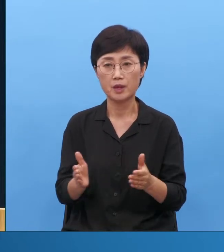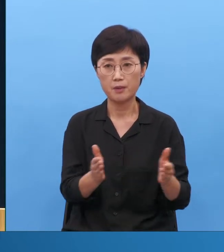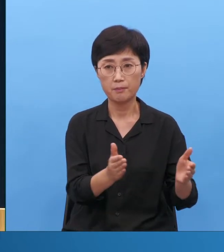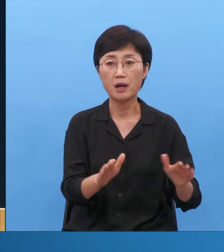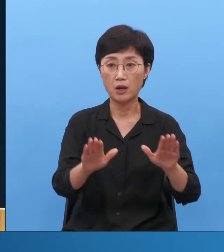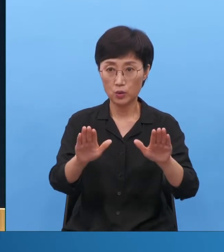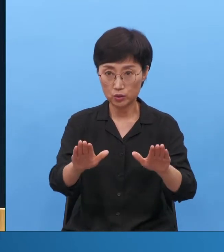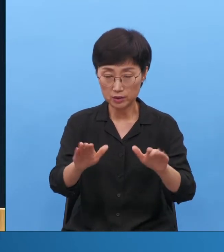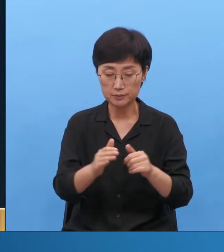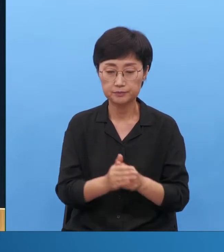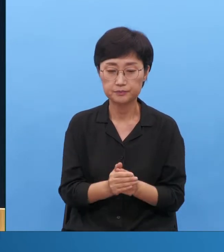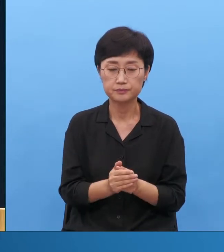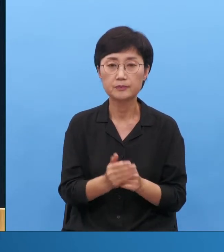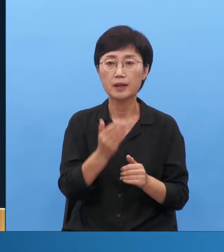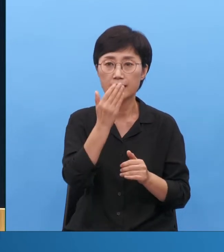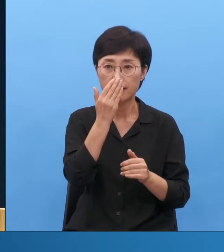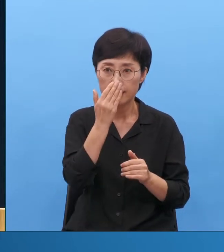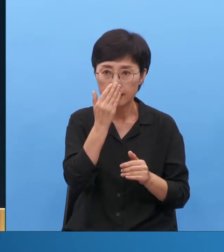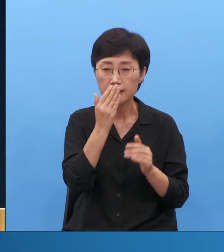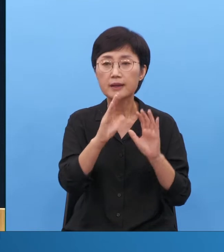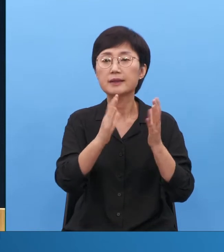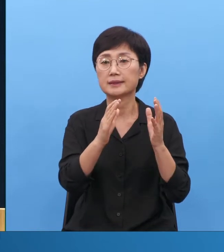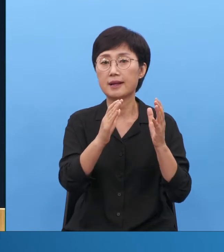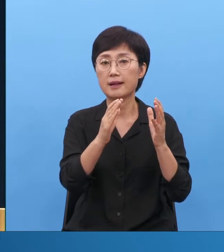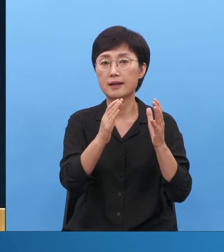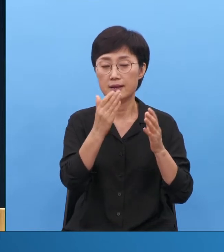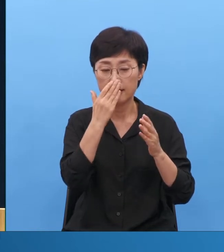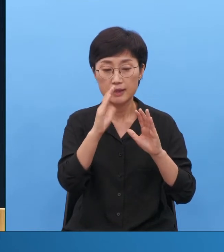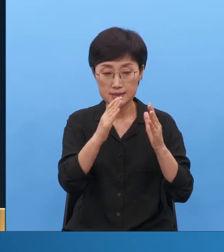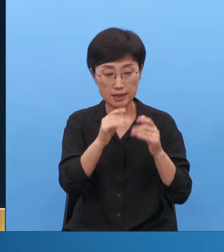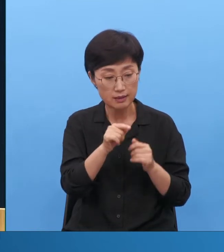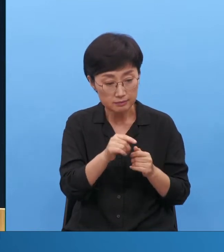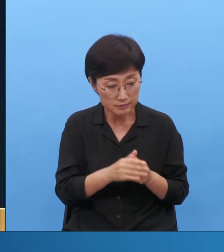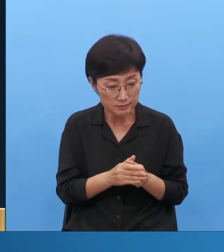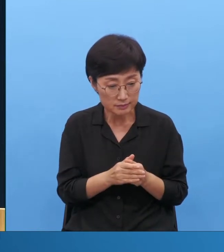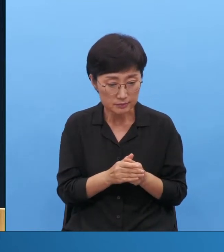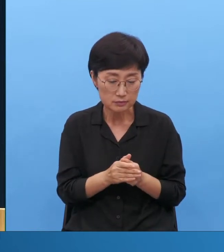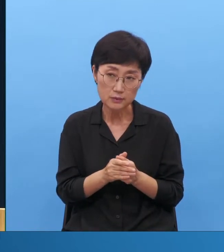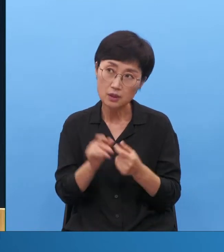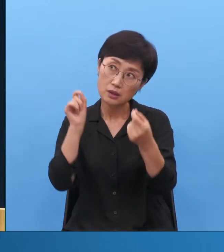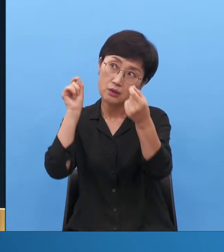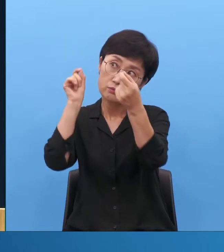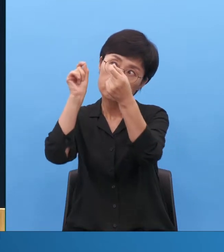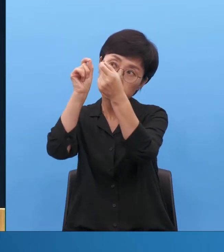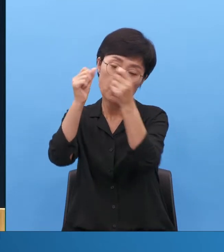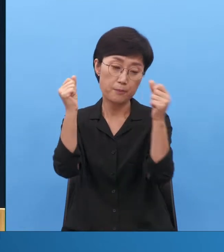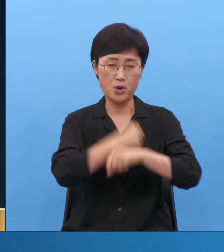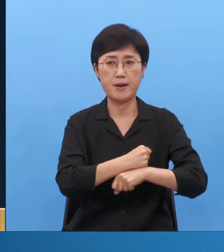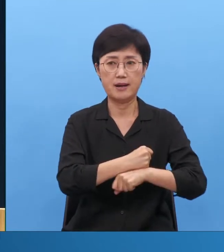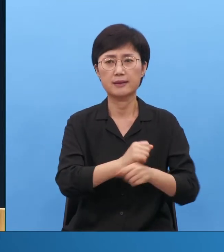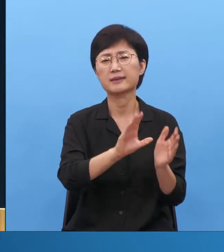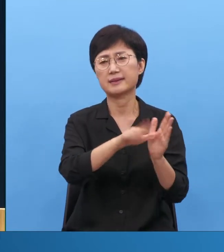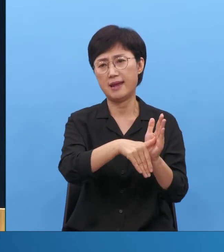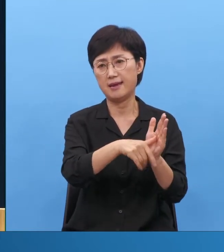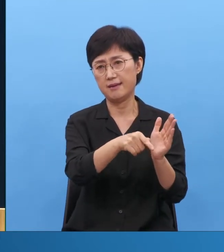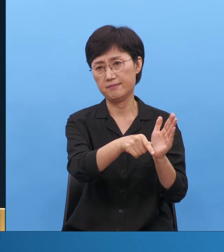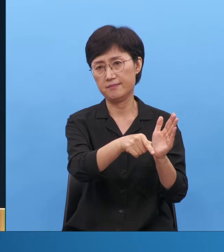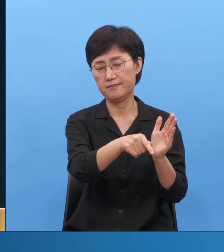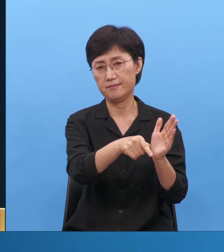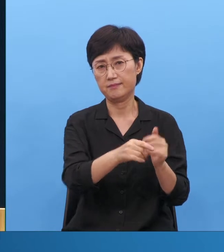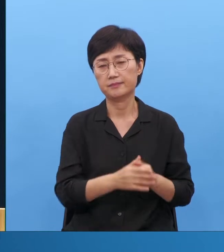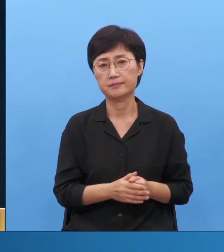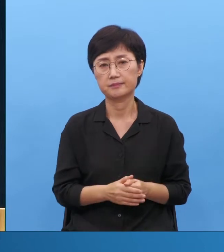이스라엘 민족은 지금 얼마 안 있으면 멸망받습니다. We see that in consideration of today's passage, from